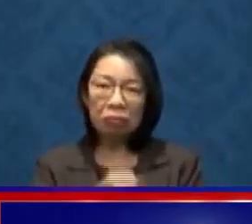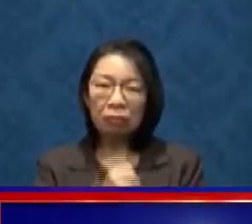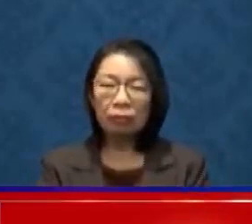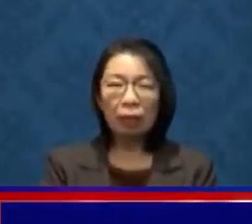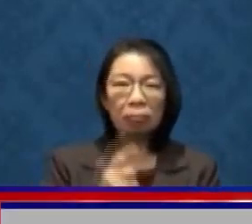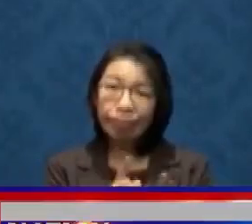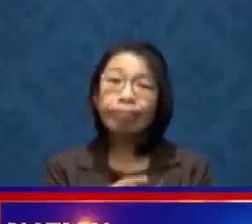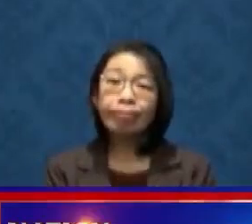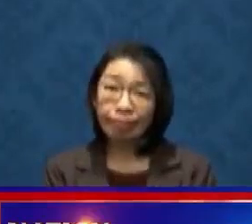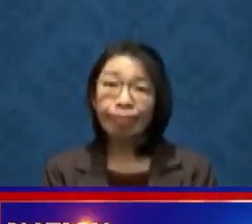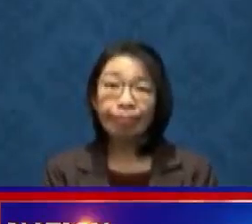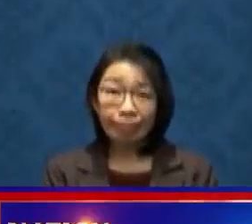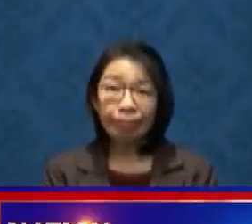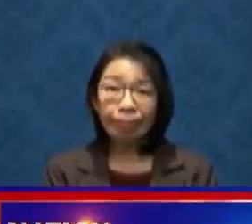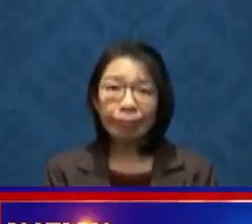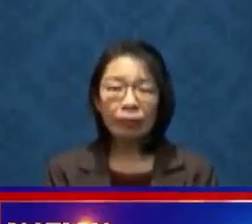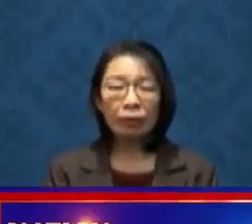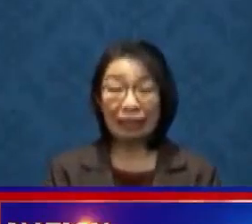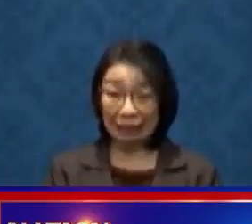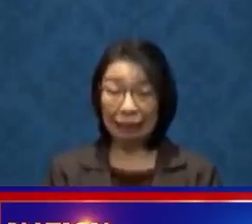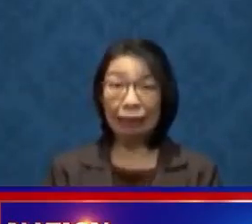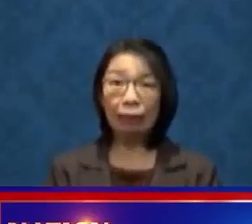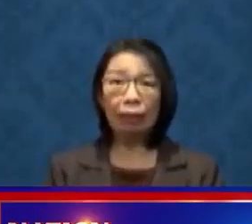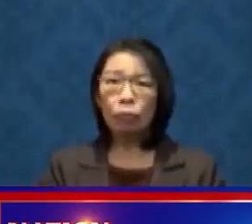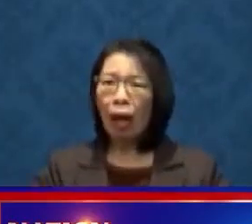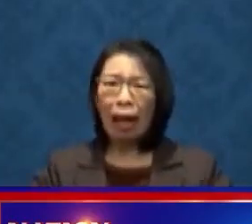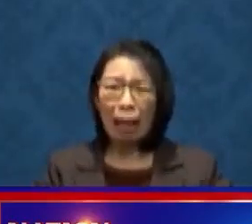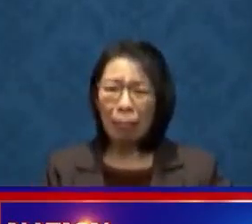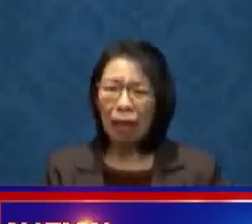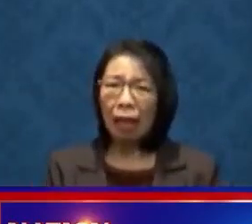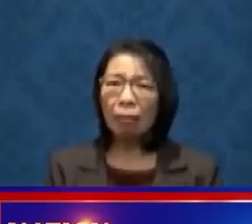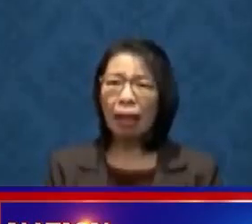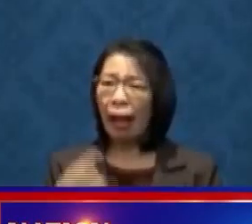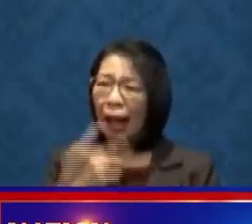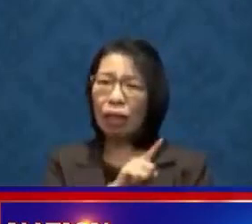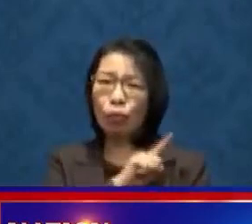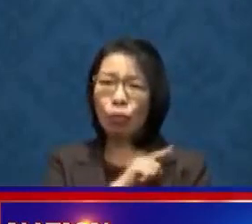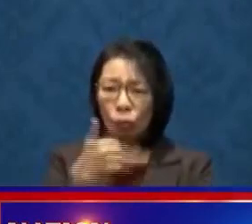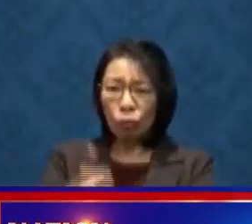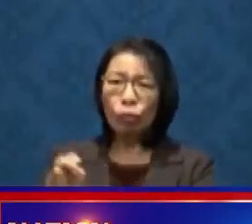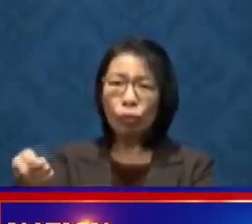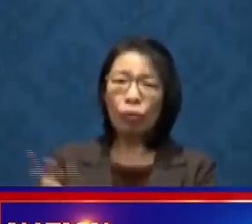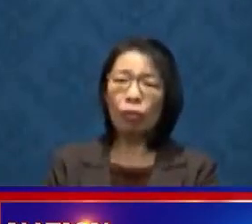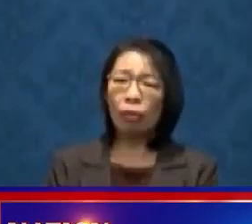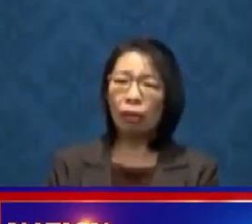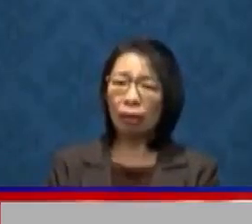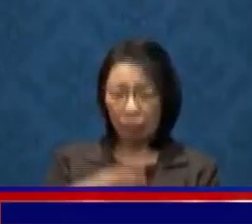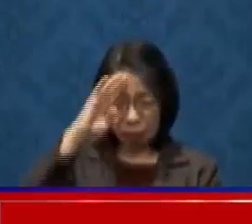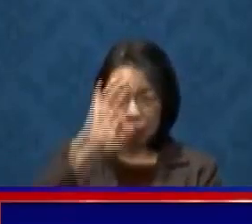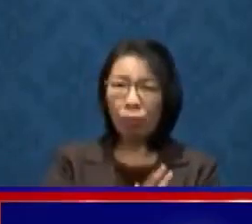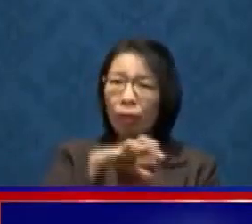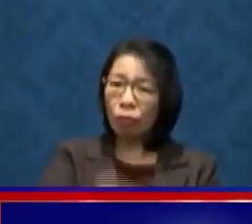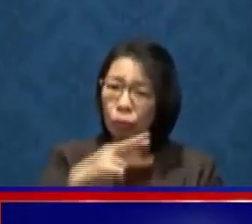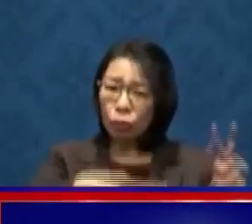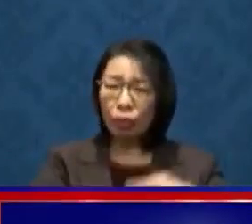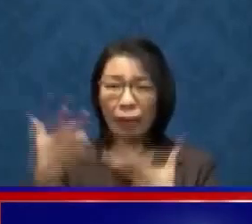ครั้งหน้าแต่ผมรับไม่ได้กับผู้ที่รับผิดชอบมีหน้าที่รับผิดชอบสำนักงานตำรวจแห่งชาติโดยตรงคือ